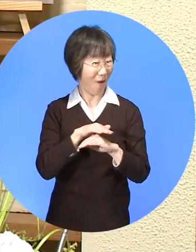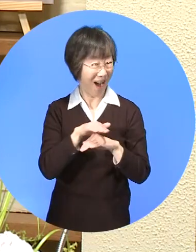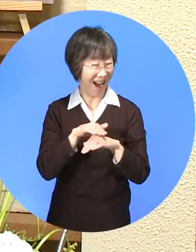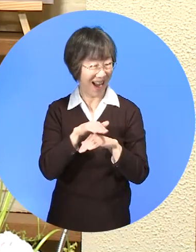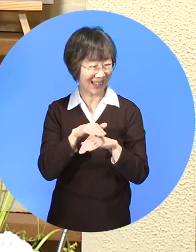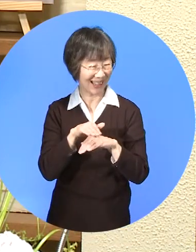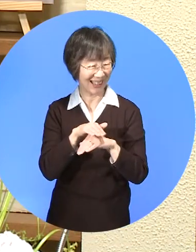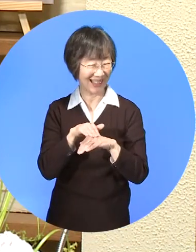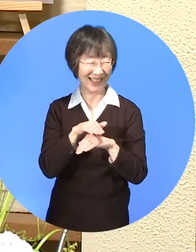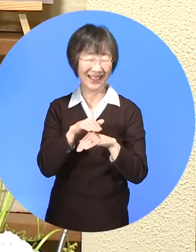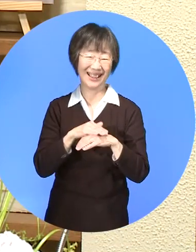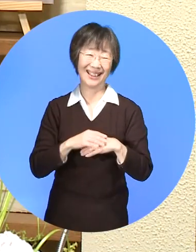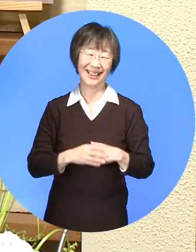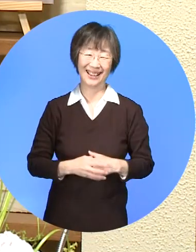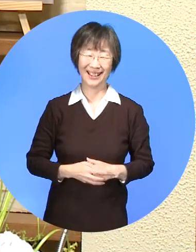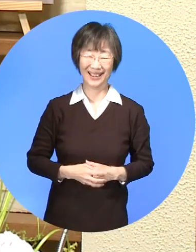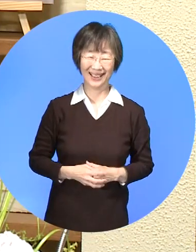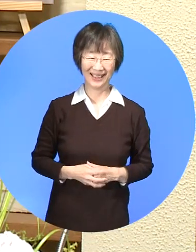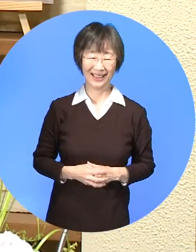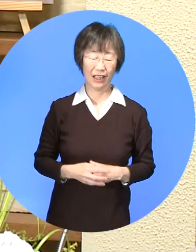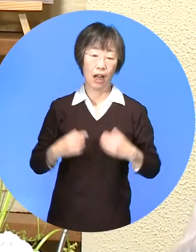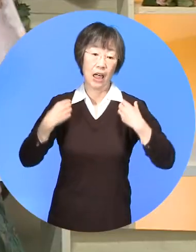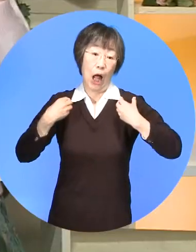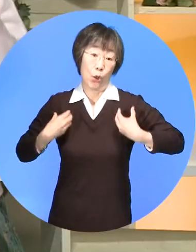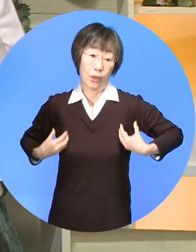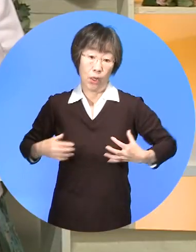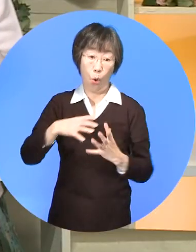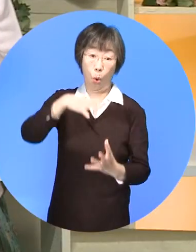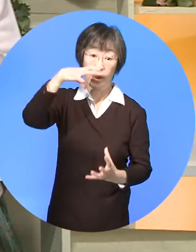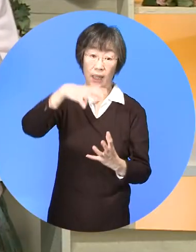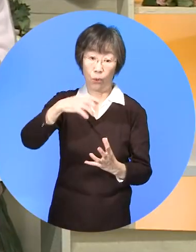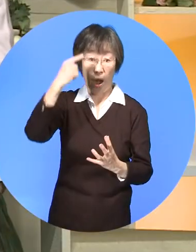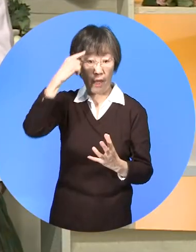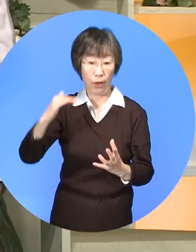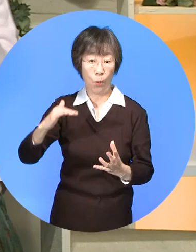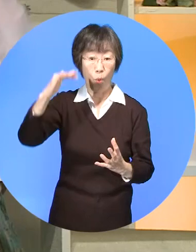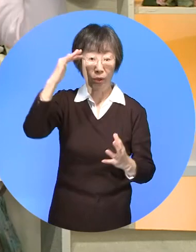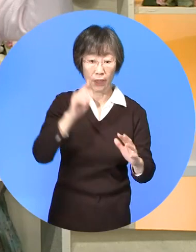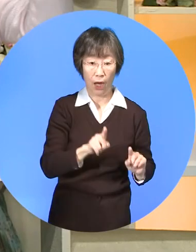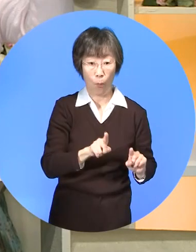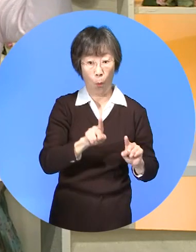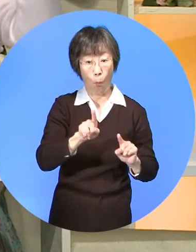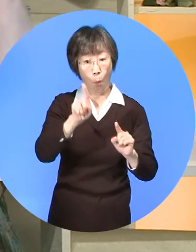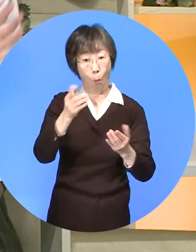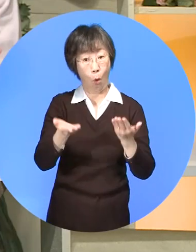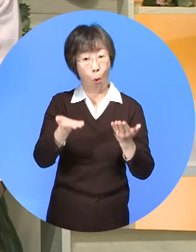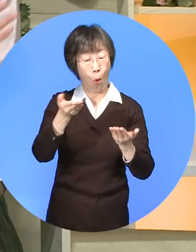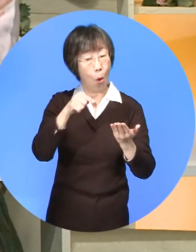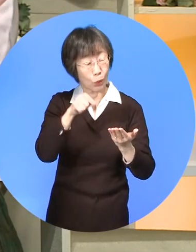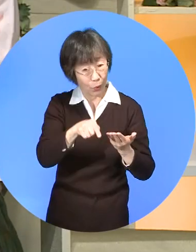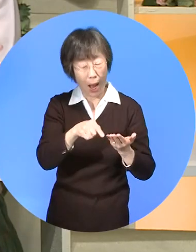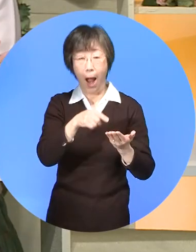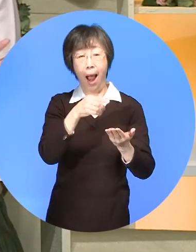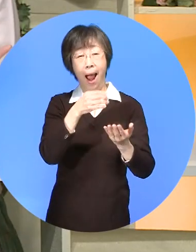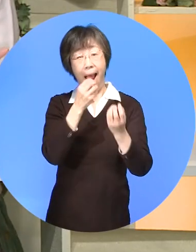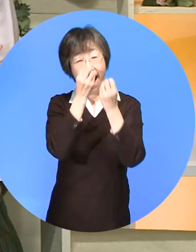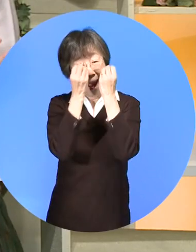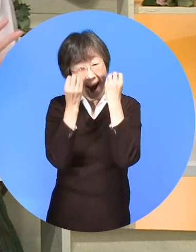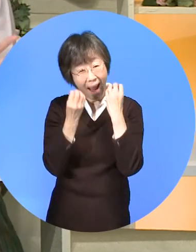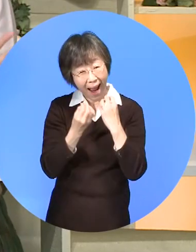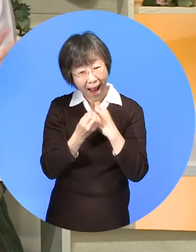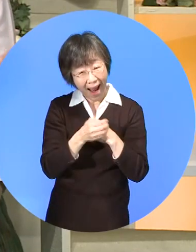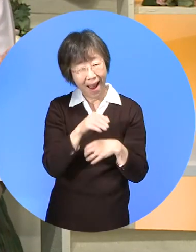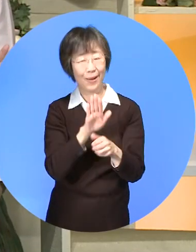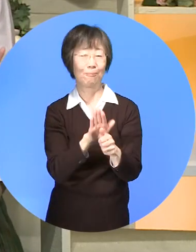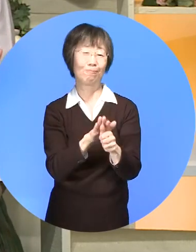ね、可愛いですよ本当ね。 そうですよね、あの、ランドセルの大きさとこう体の大きさのこう対比率がね、 そう